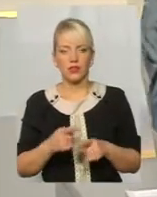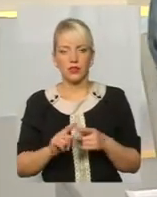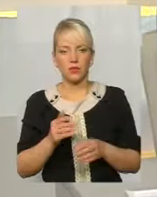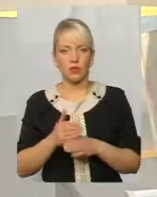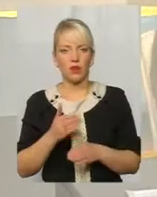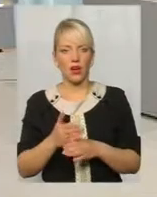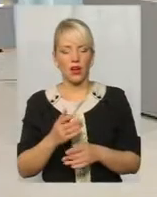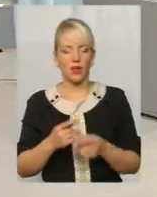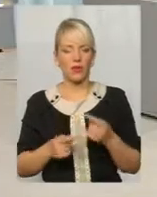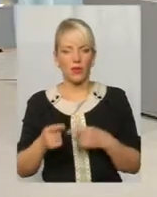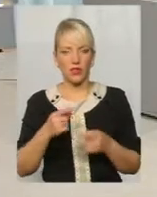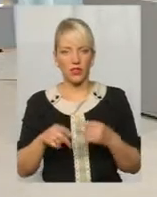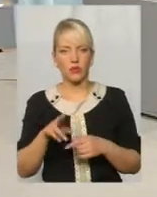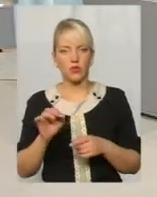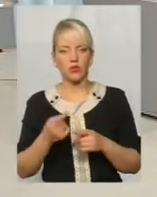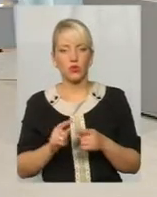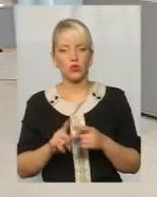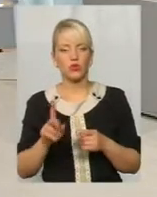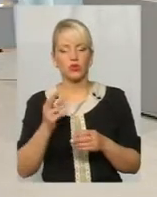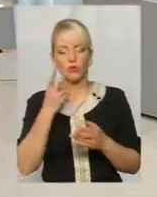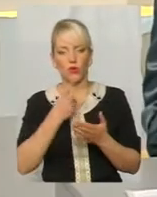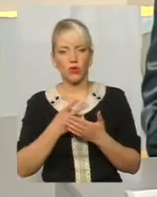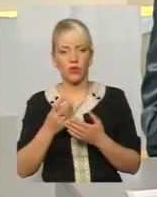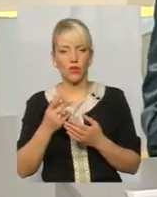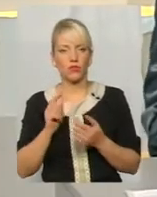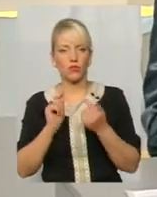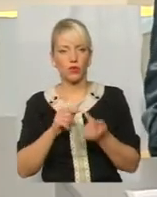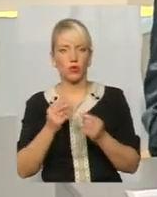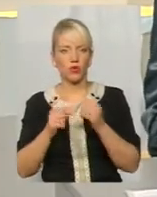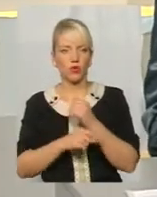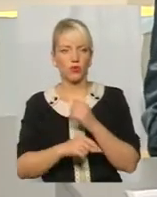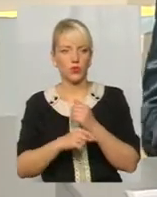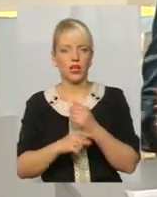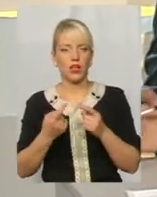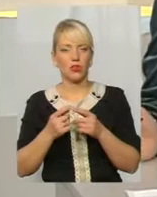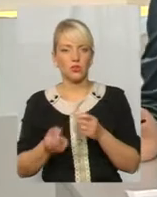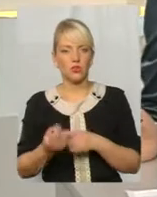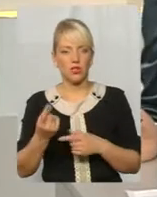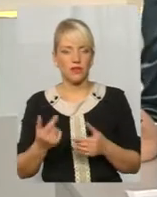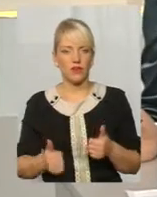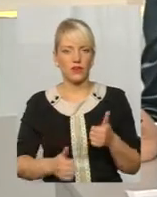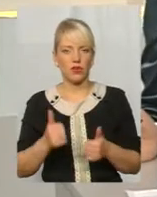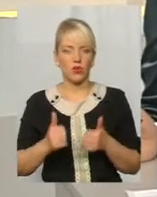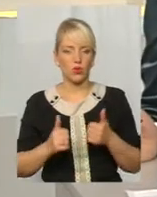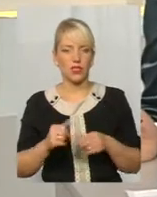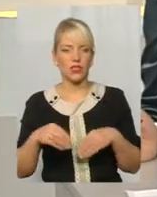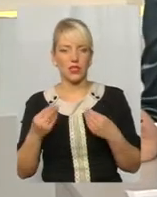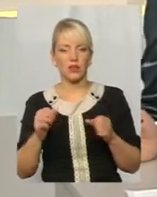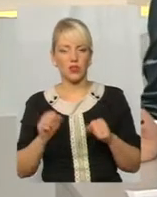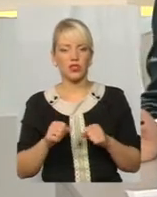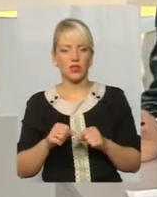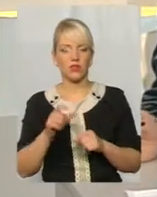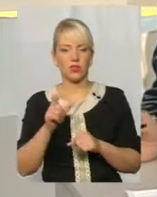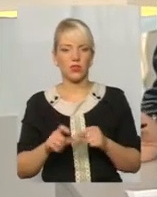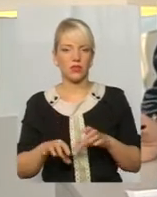от ми повертаємося до того, до тих проявів корупції, тобто вона вже створила певну конкуренцію, дала можливість людині вибрати,